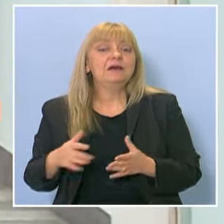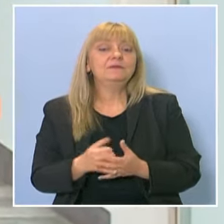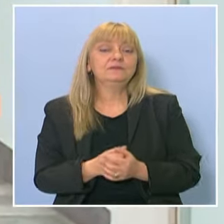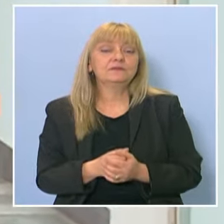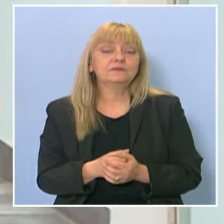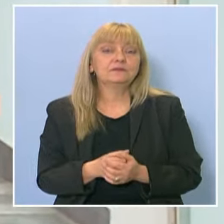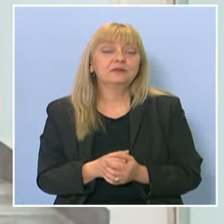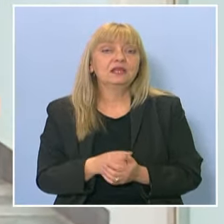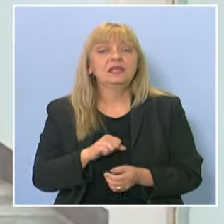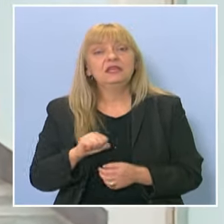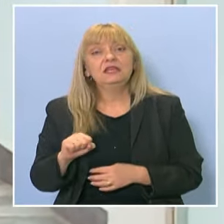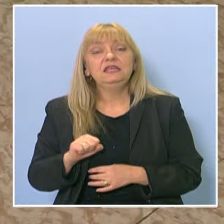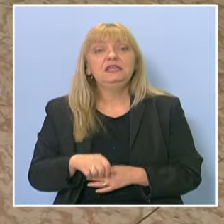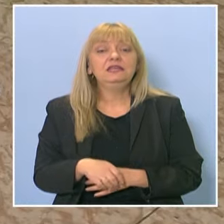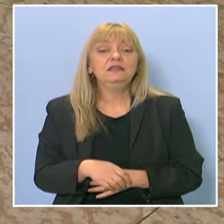и